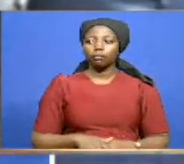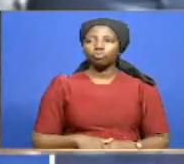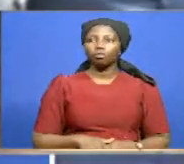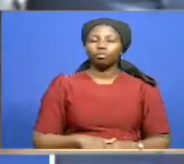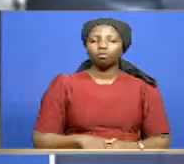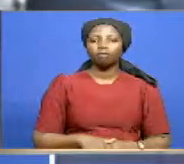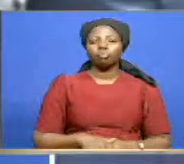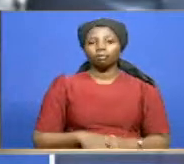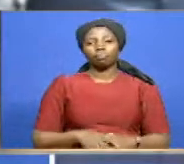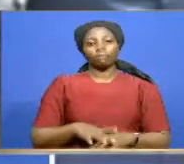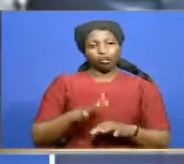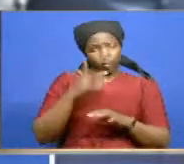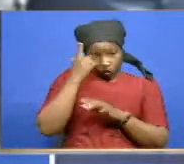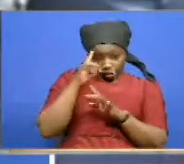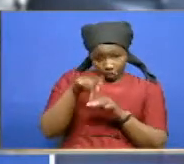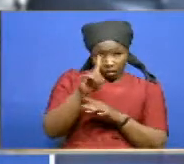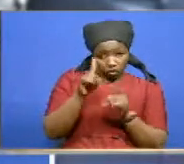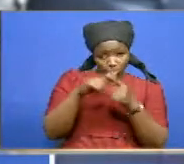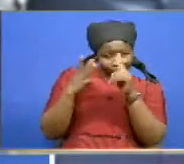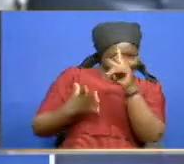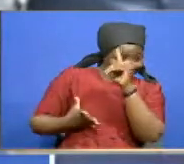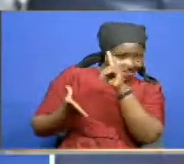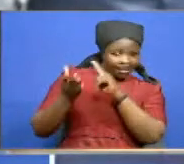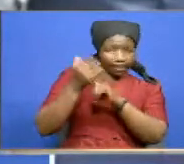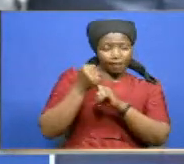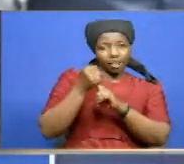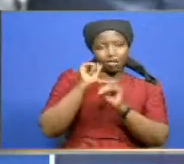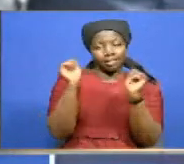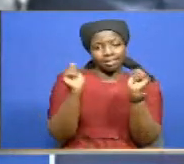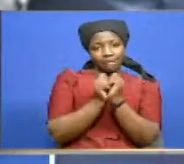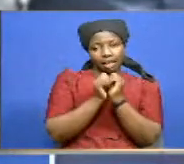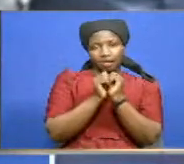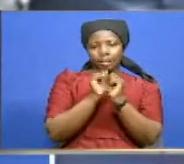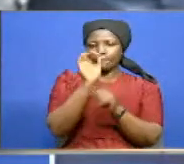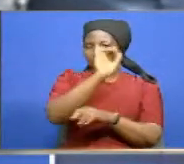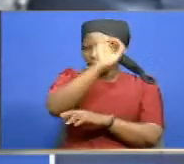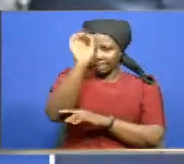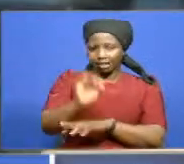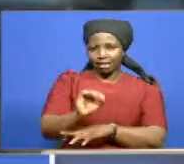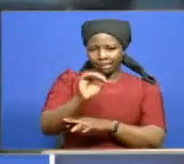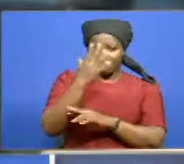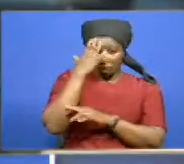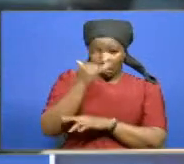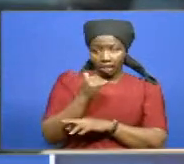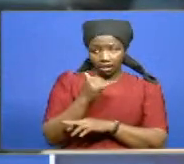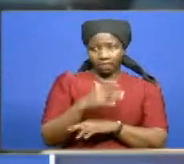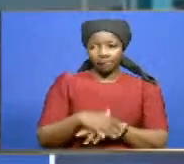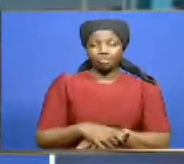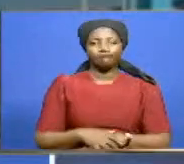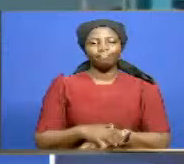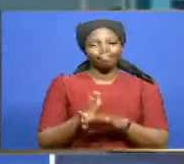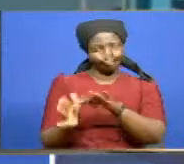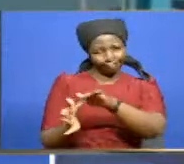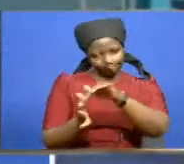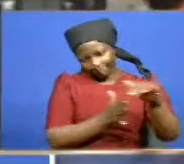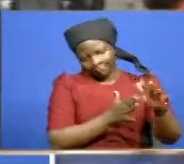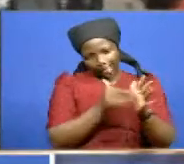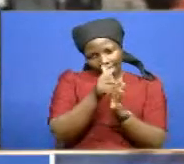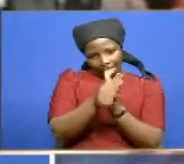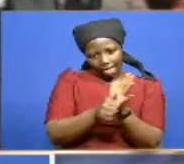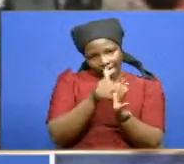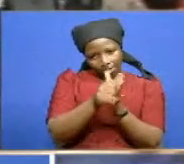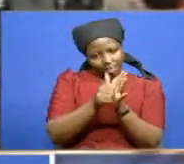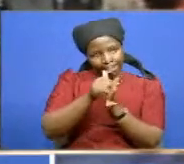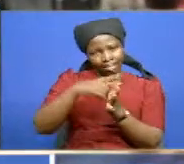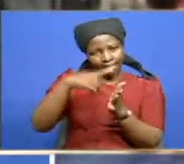in order to attain the 10% cover, because you know. Na kupunguzwa kwa ushuru wa reli ya kisasa